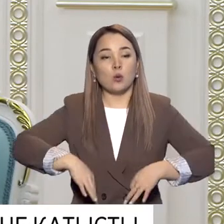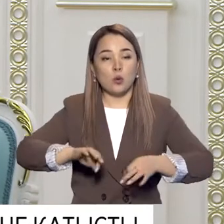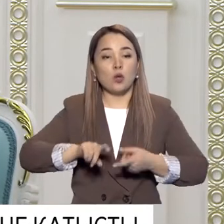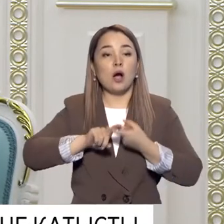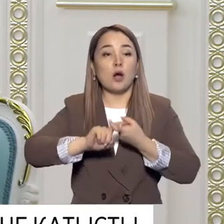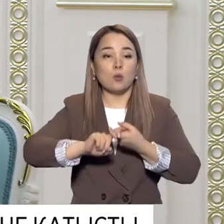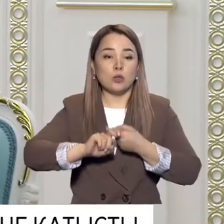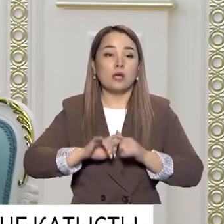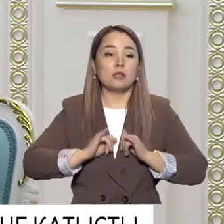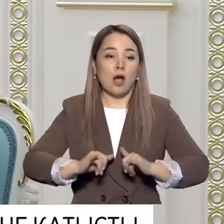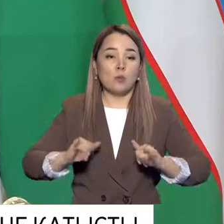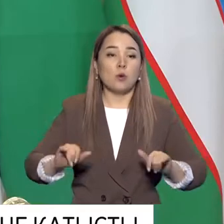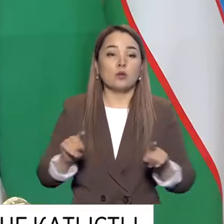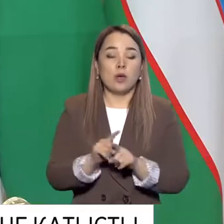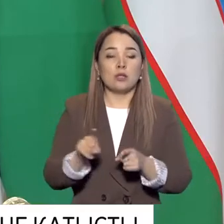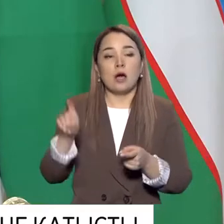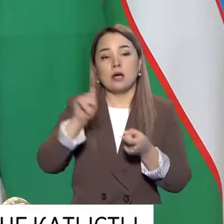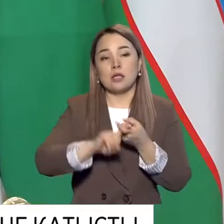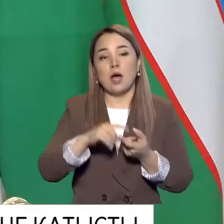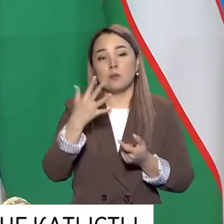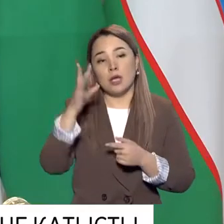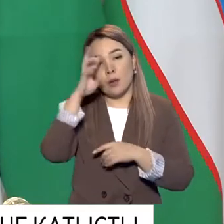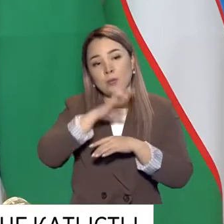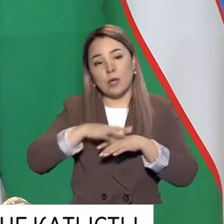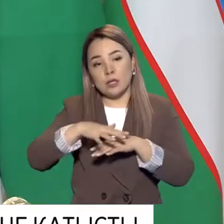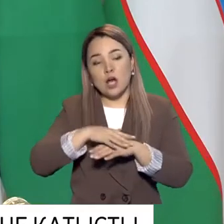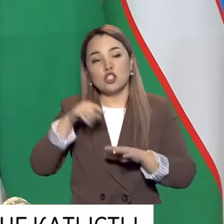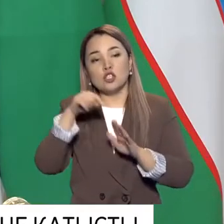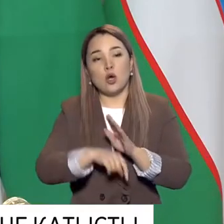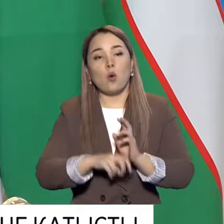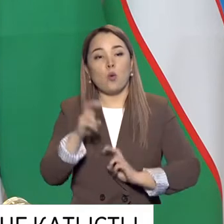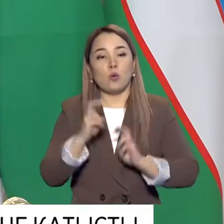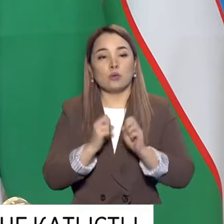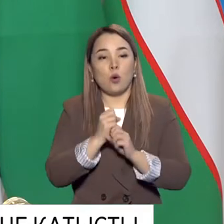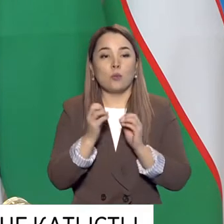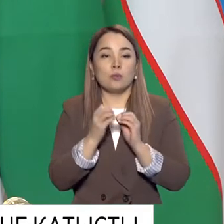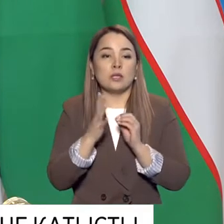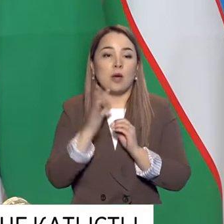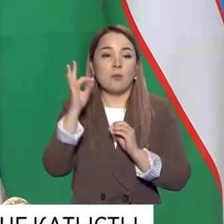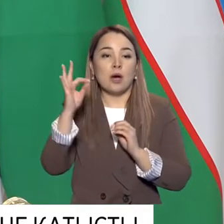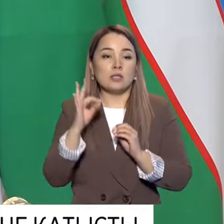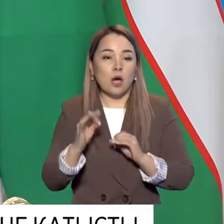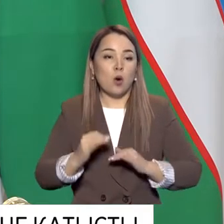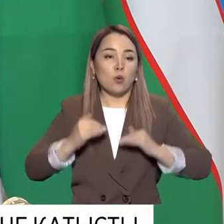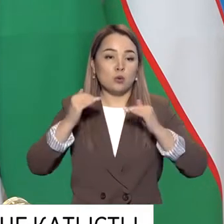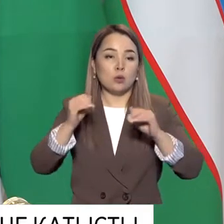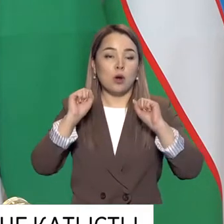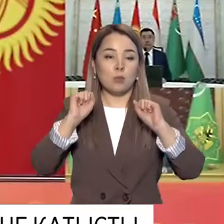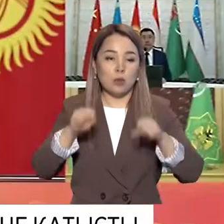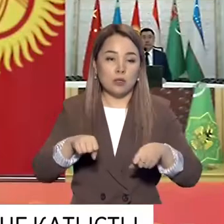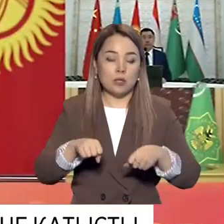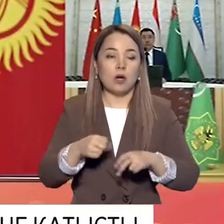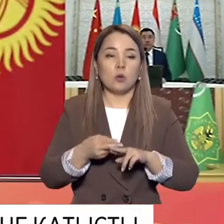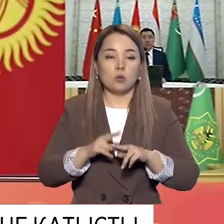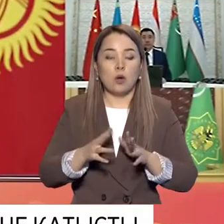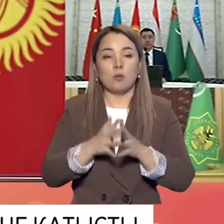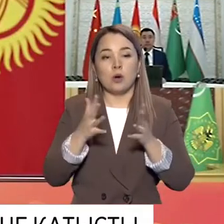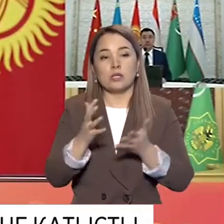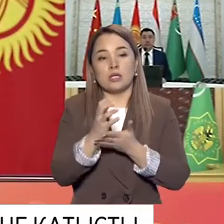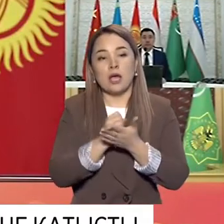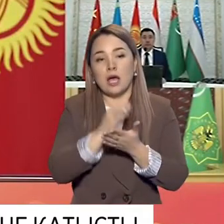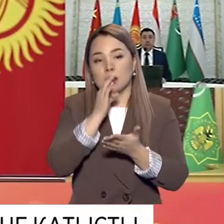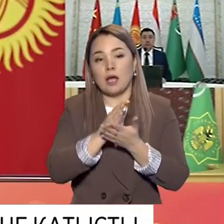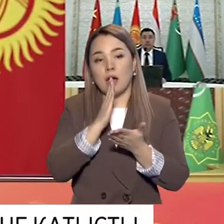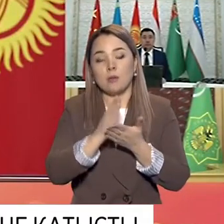коммуникациясын дамыту арқылы 5 мемлекеттің жалпы ішкі өнімін 15%-ға өсіруге болады. Бұл орасан резерв. Қытай басшысы саудадан